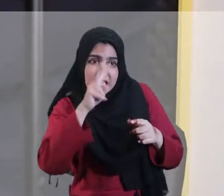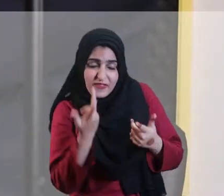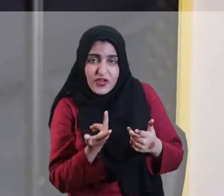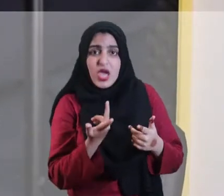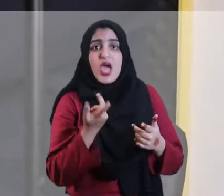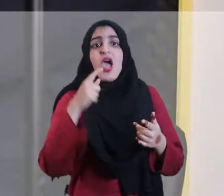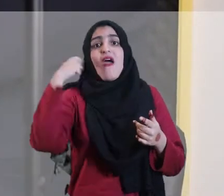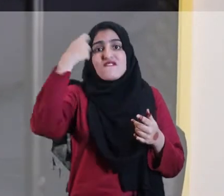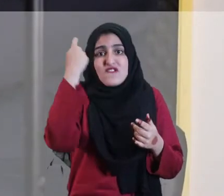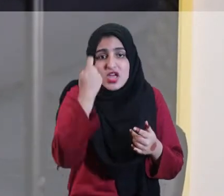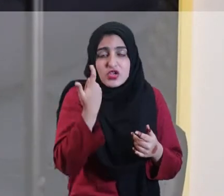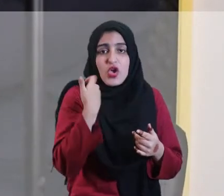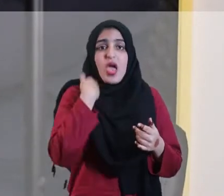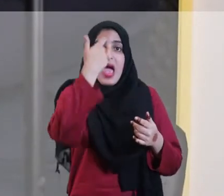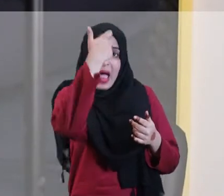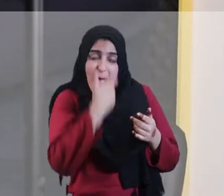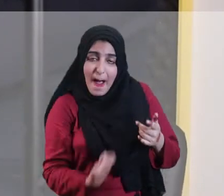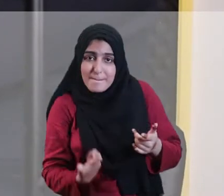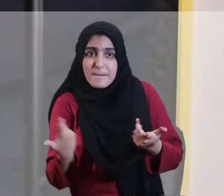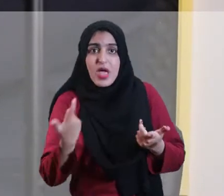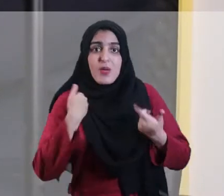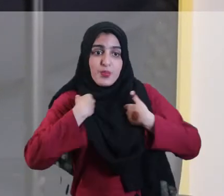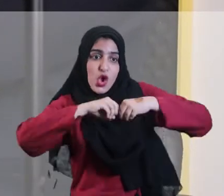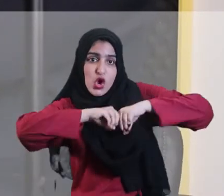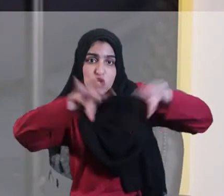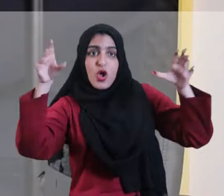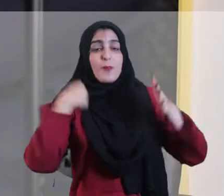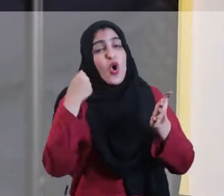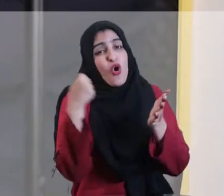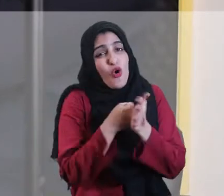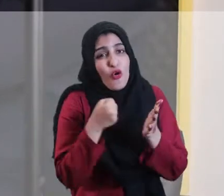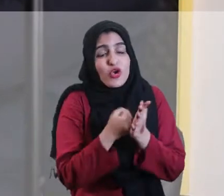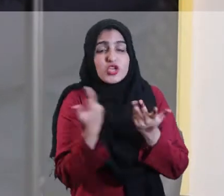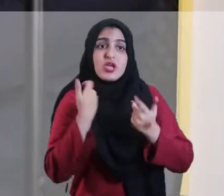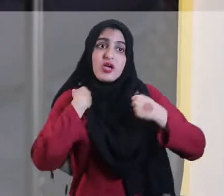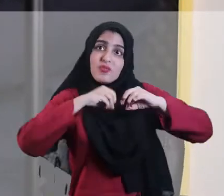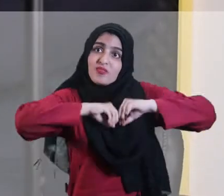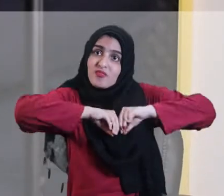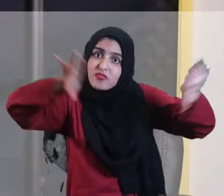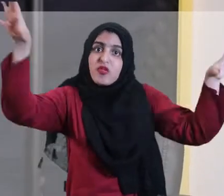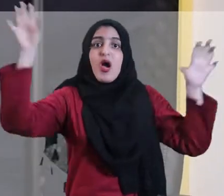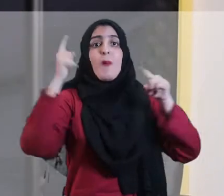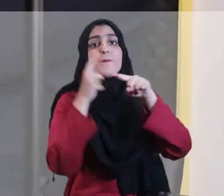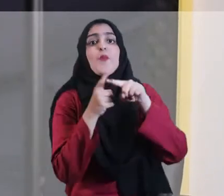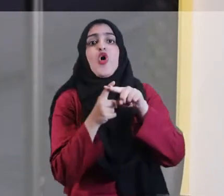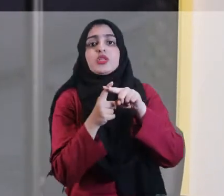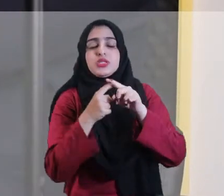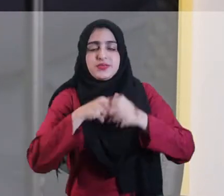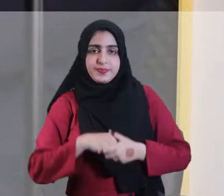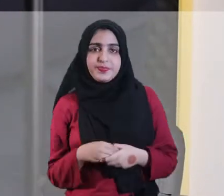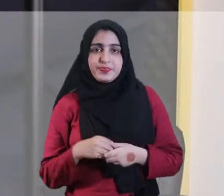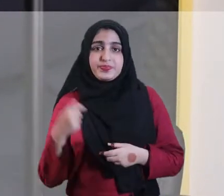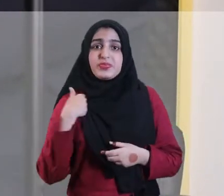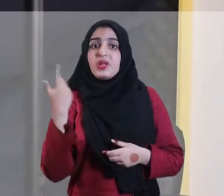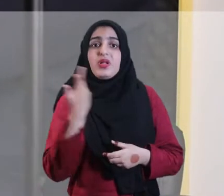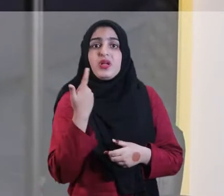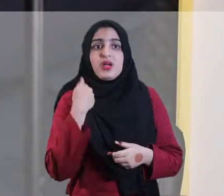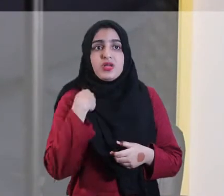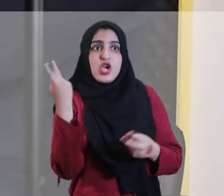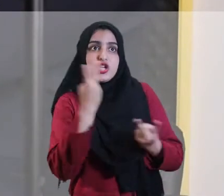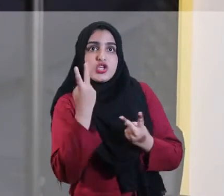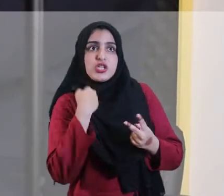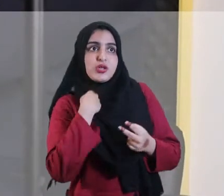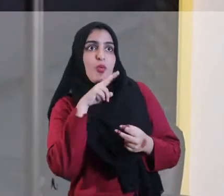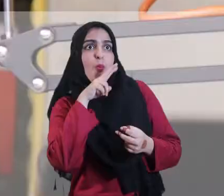प्लेटफार्म कि हमारी पर्सनैलिटी यह कोशिश हमेशा जारी रखनी चाहिए यह हमने